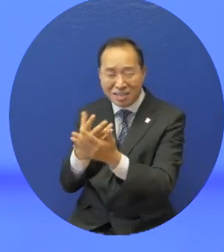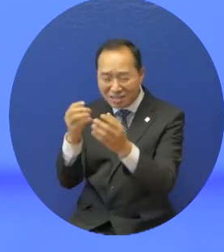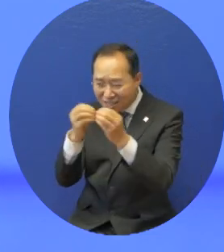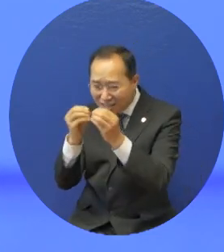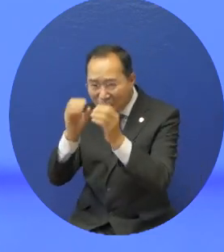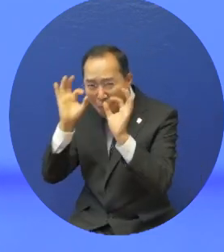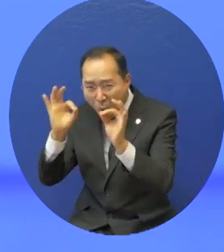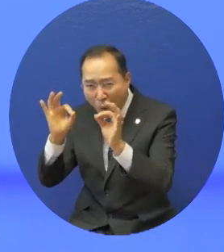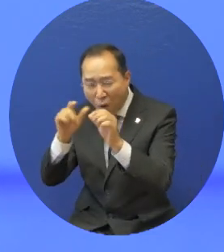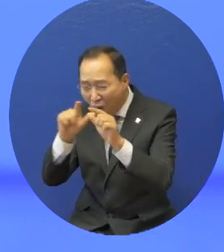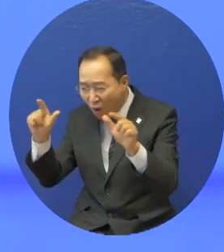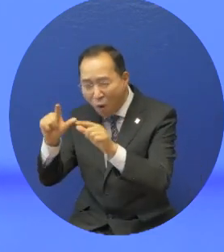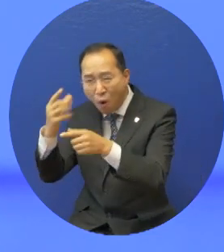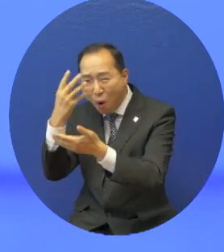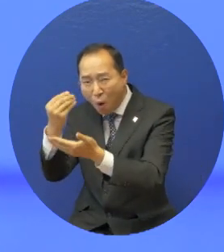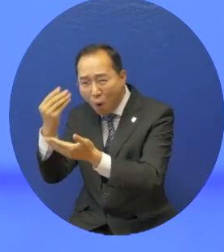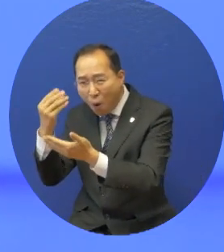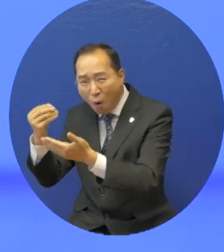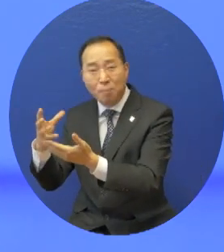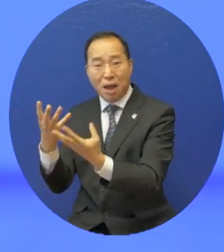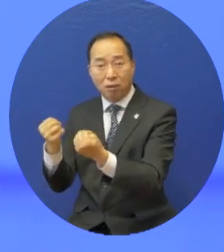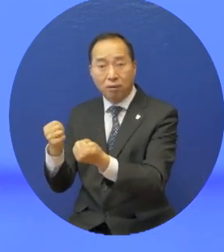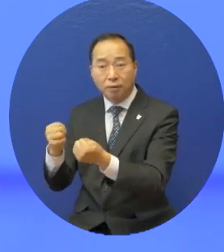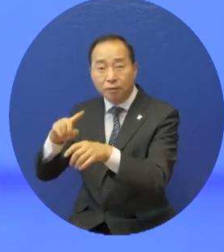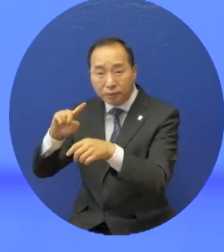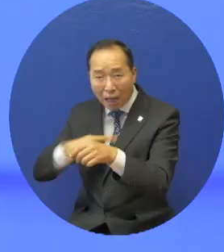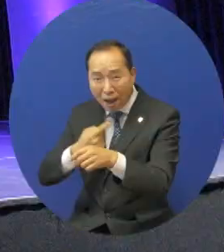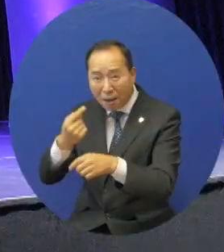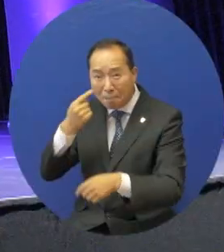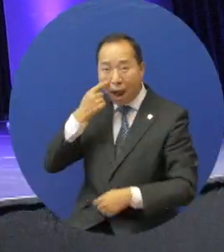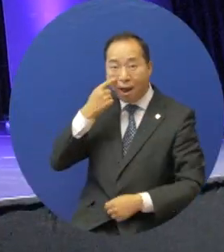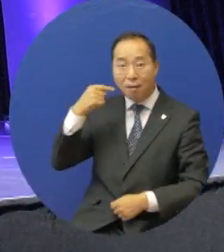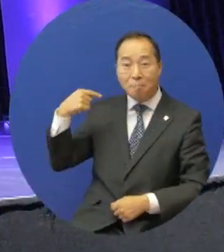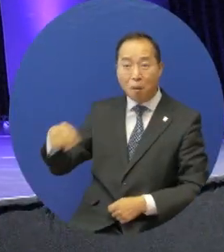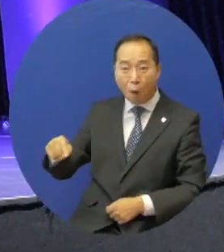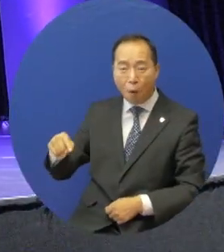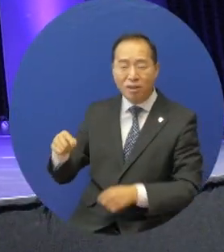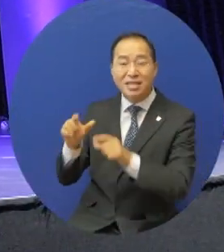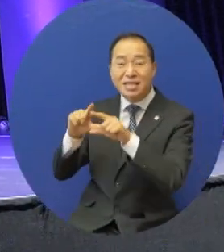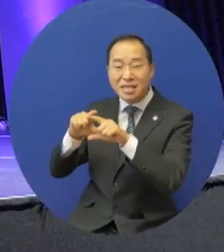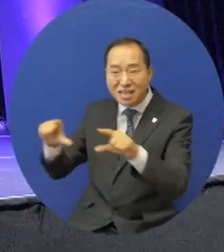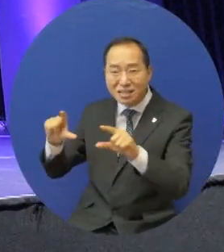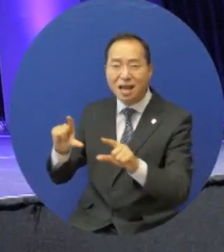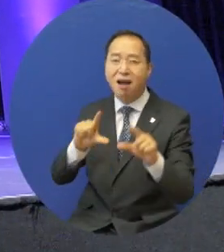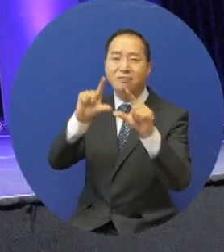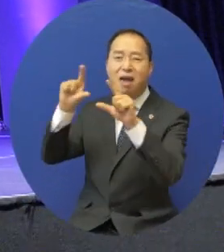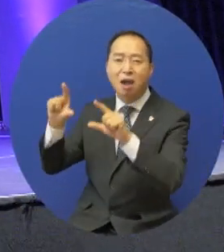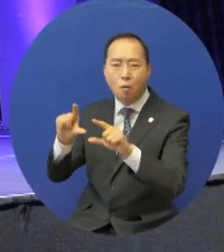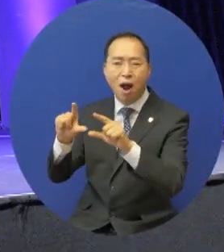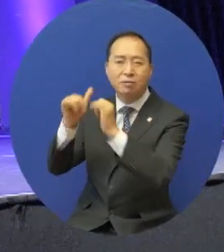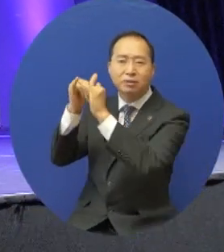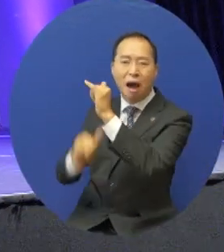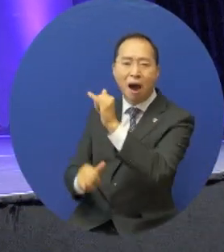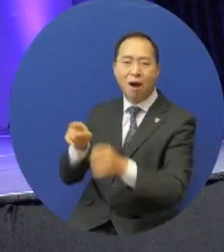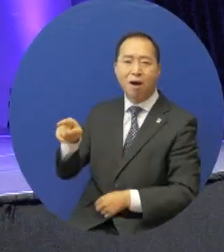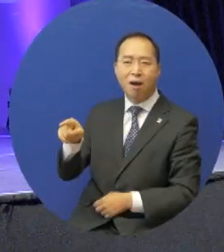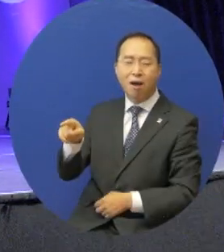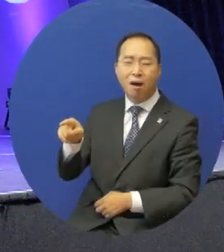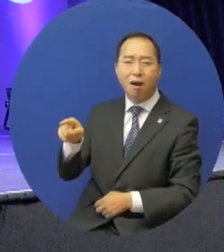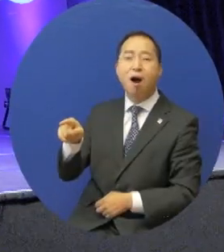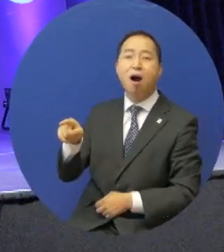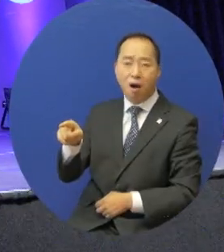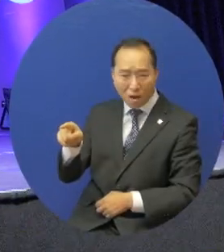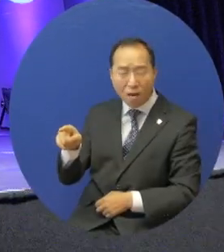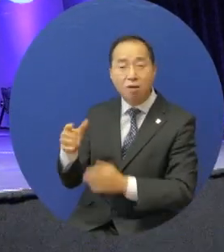원전, 한글로 된 원전, 이런 것들을 다양하게 볼 기회가 있었어요. 그러다가 제 눈에 딱 들어온 게 무엇이냐면 일상사였어요.